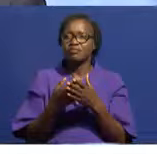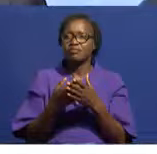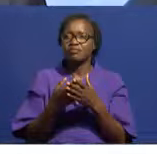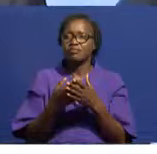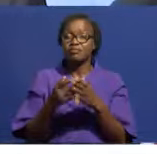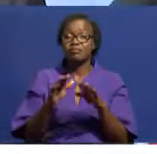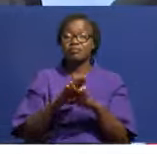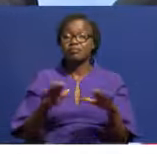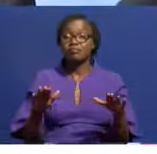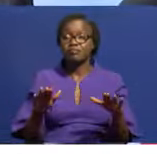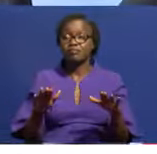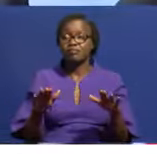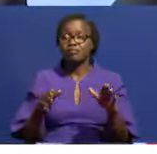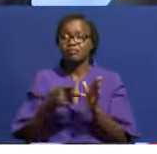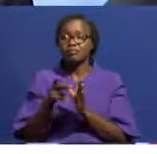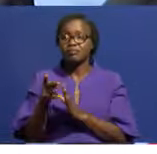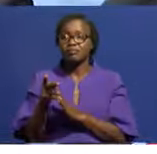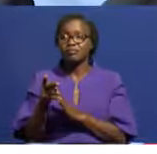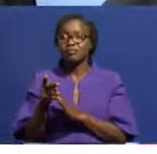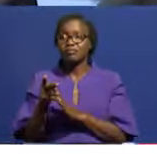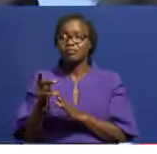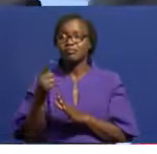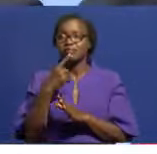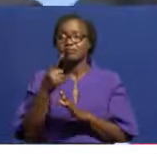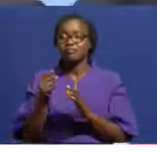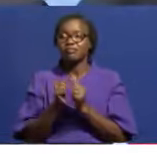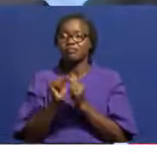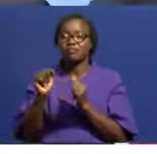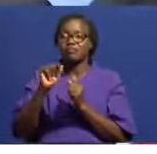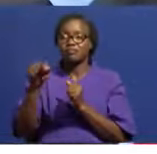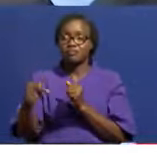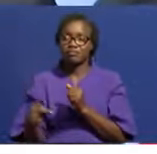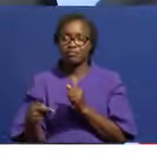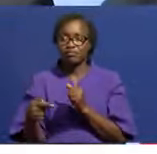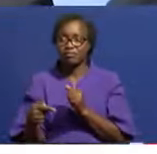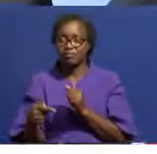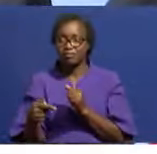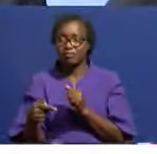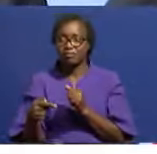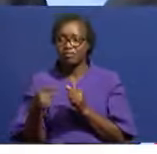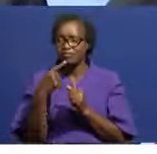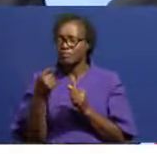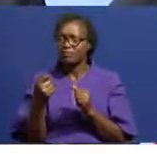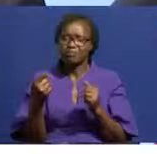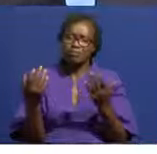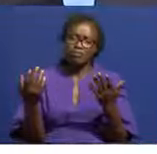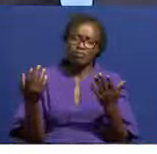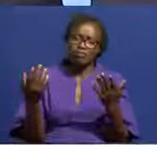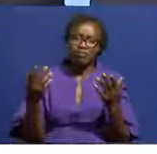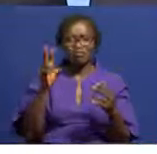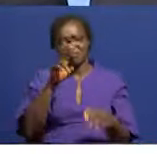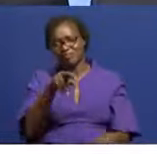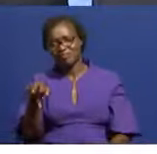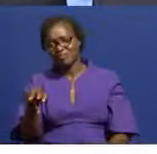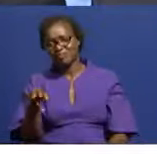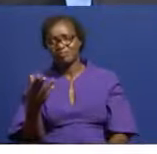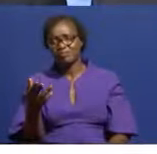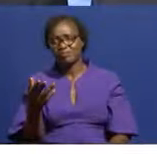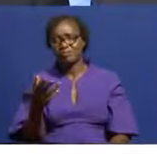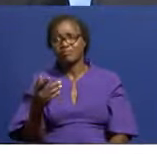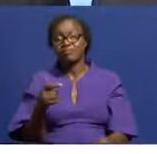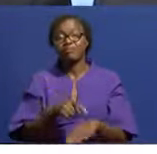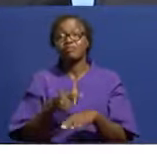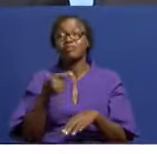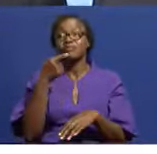ya kudumu analipwa 1115. Kwa hivyo ukiangalia yule ni ubaguzi. To some extent when they